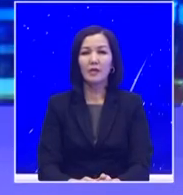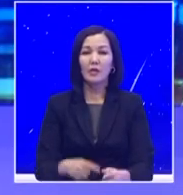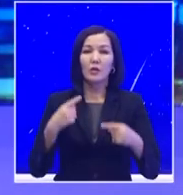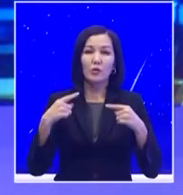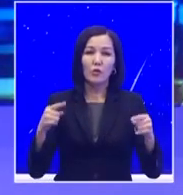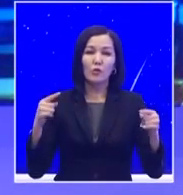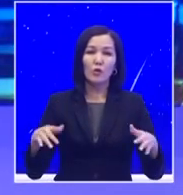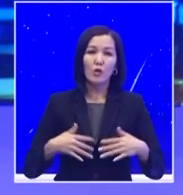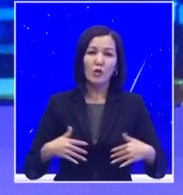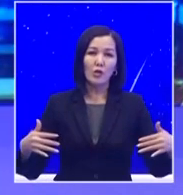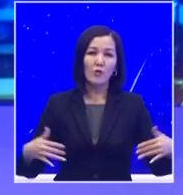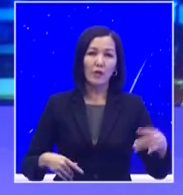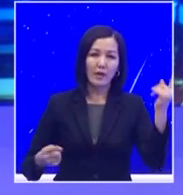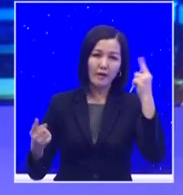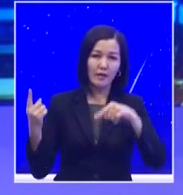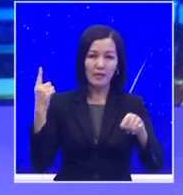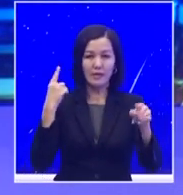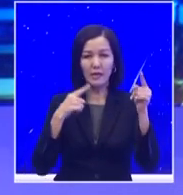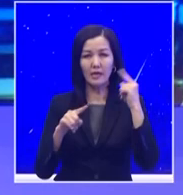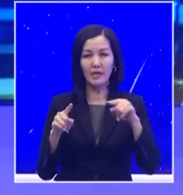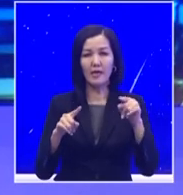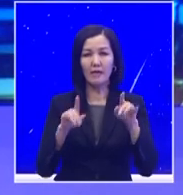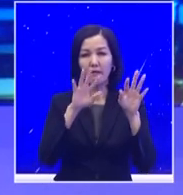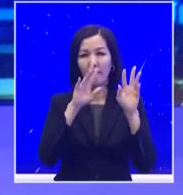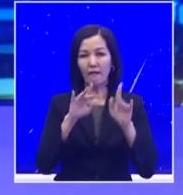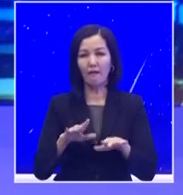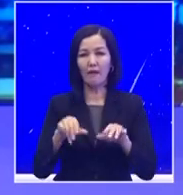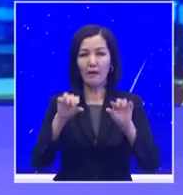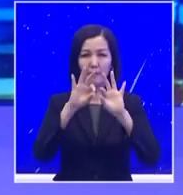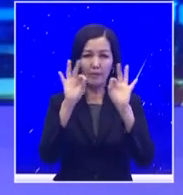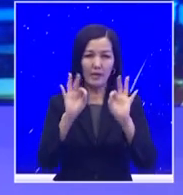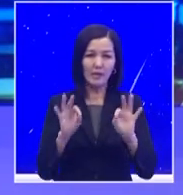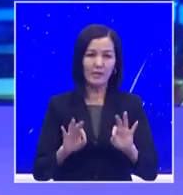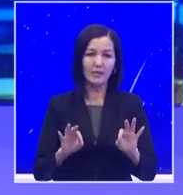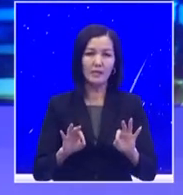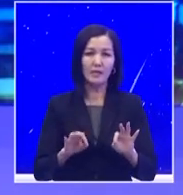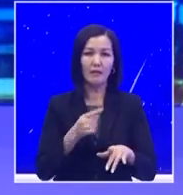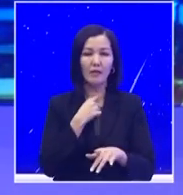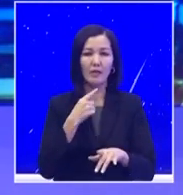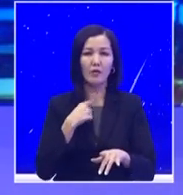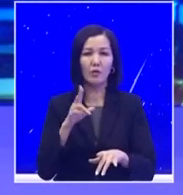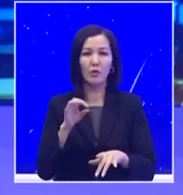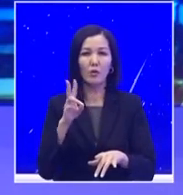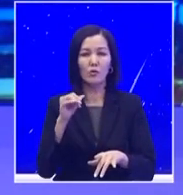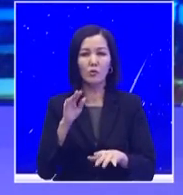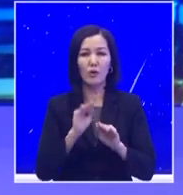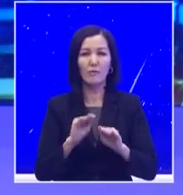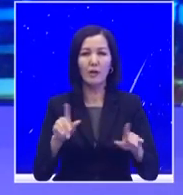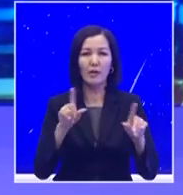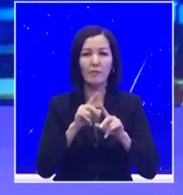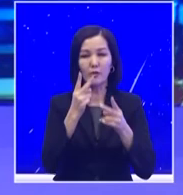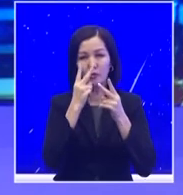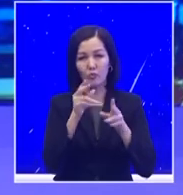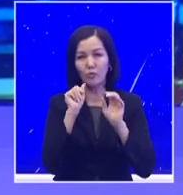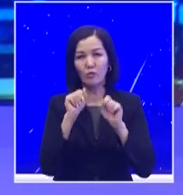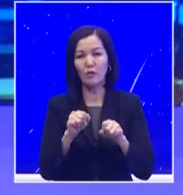Түрлі жан-жануарлар мен ертегі кейіпкерлері қар бейнесінде. Мұнда ерекше көріністі Талдықорғандағы Күншуақ балабақшасының ауласынан